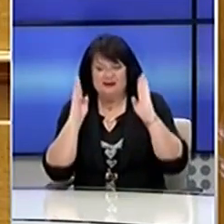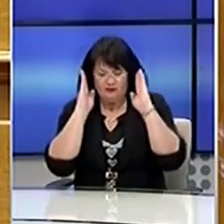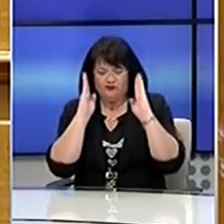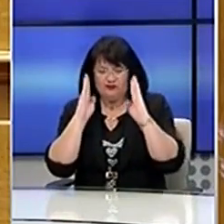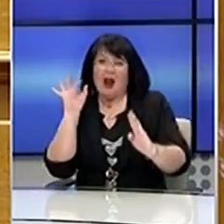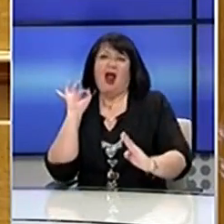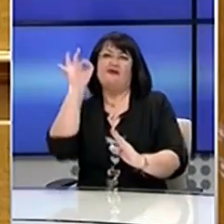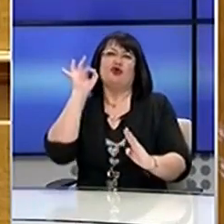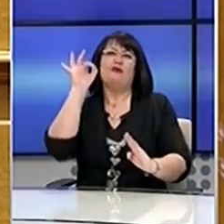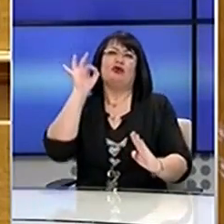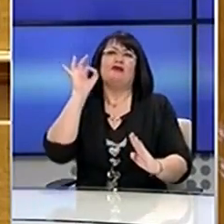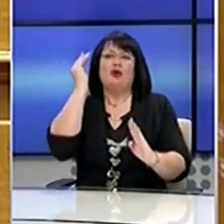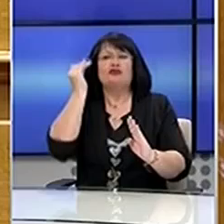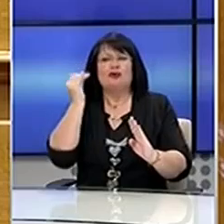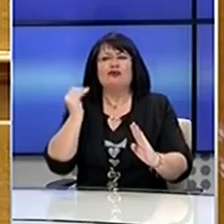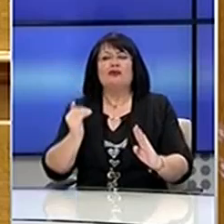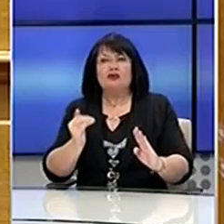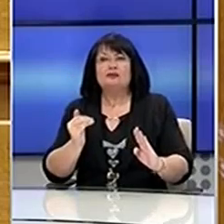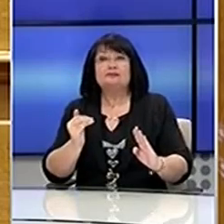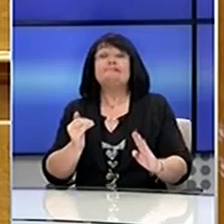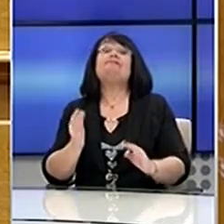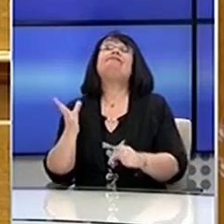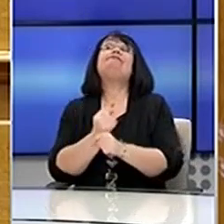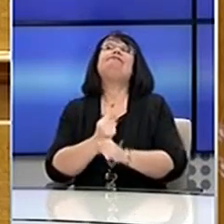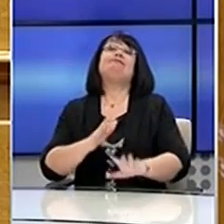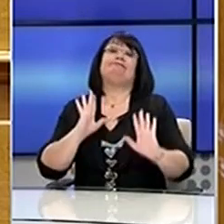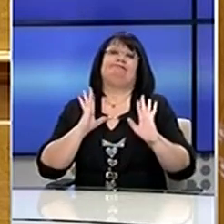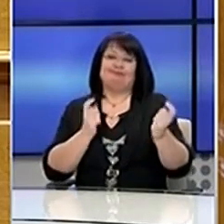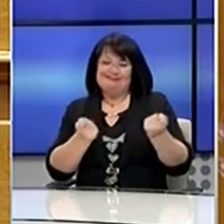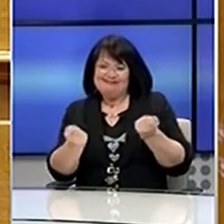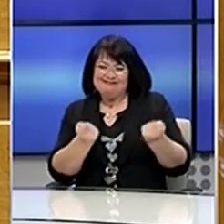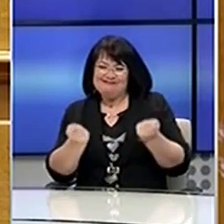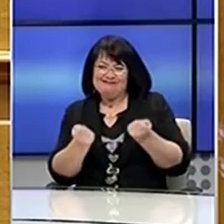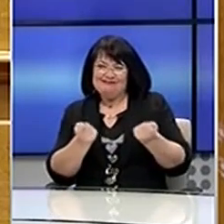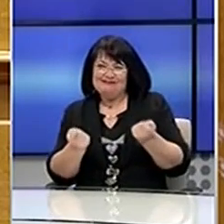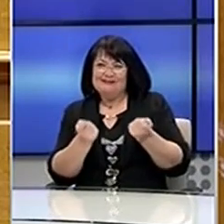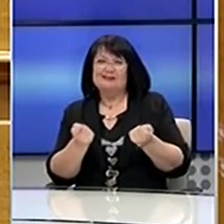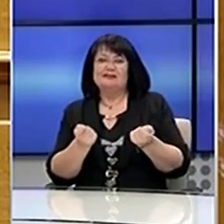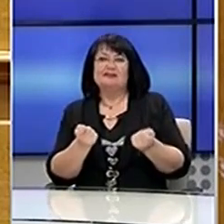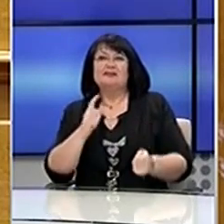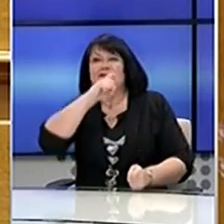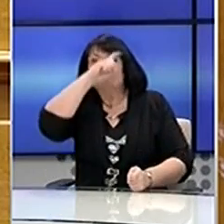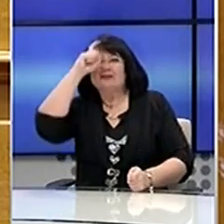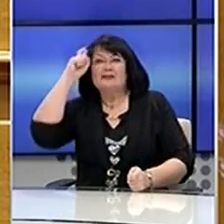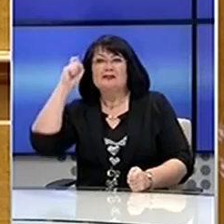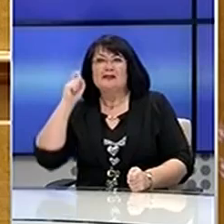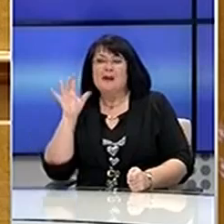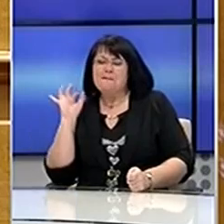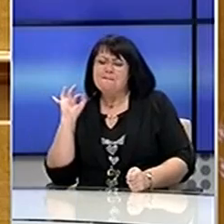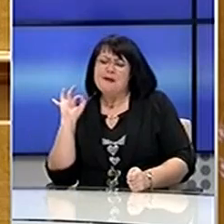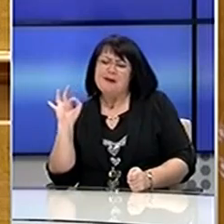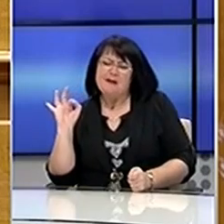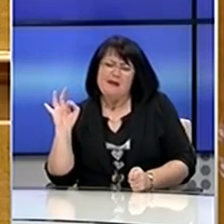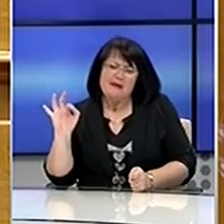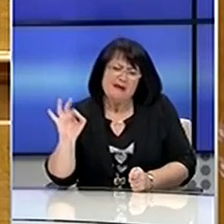μέτρα. Δεν καταφέραμε δυστυχώς να συγκρατήσουμε τις αιστείες της δύσκολης και γρήγορης έξασης του